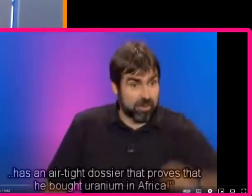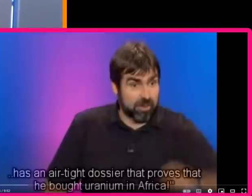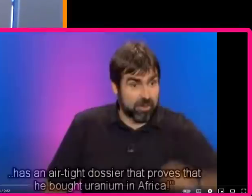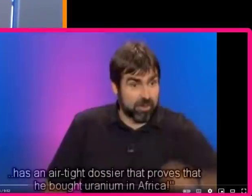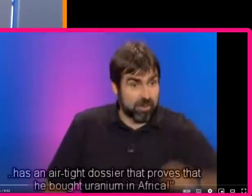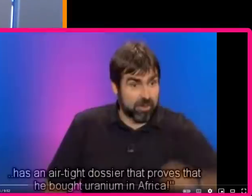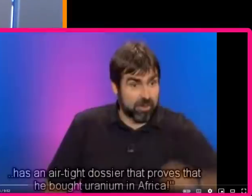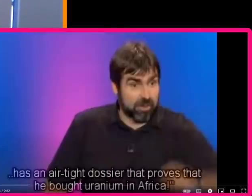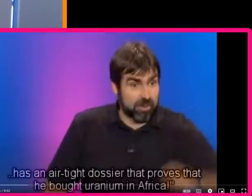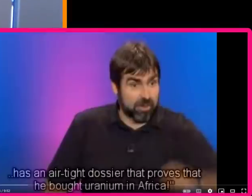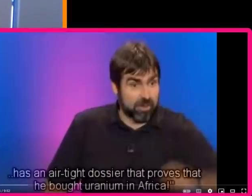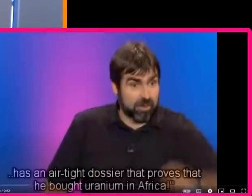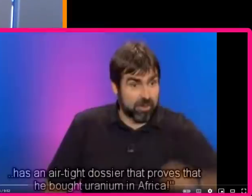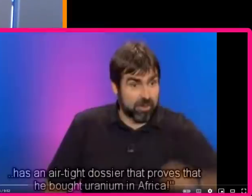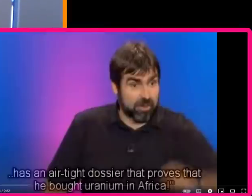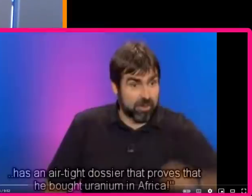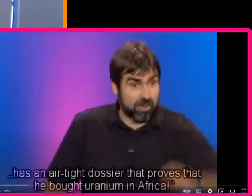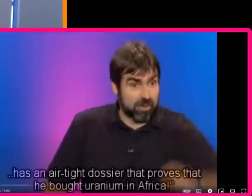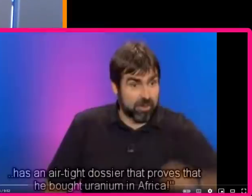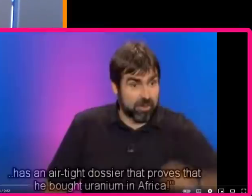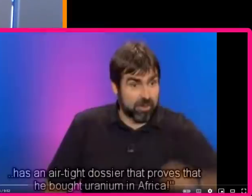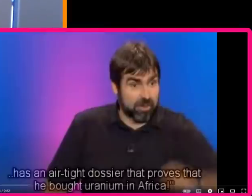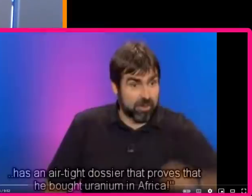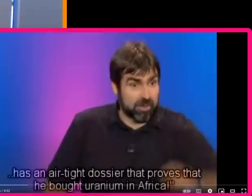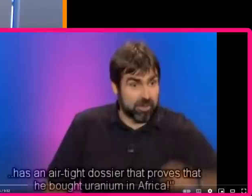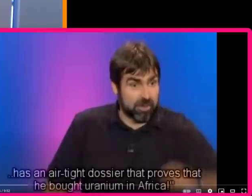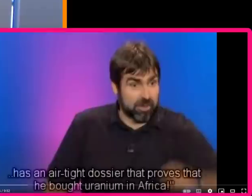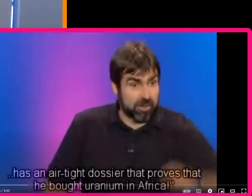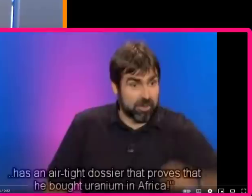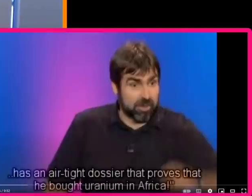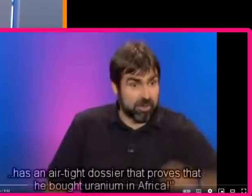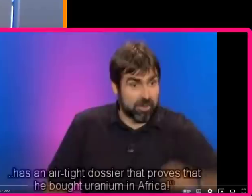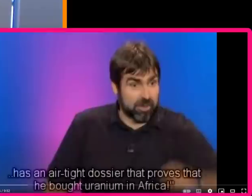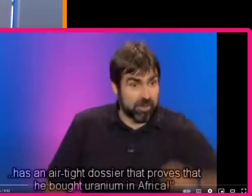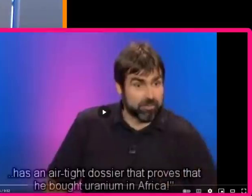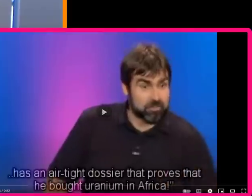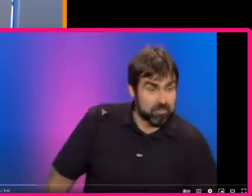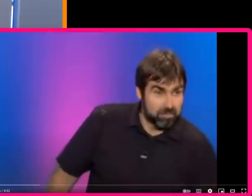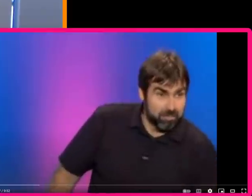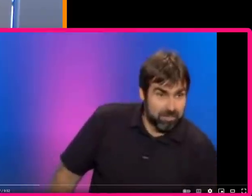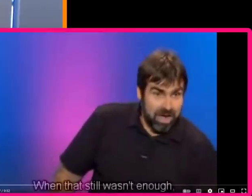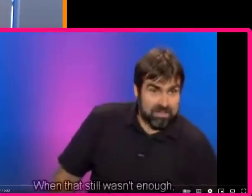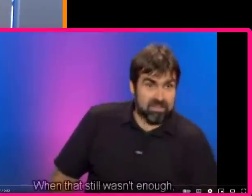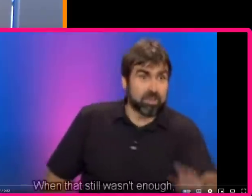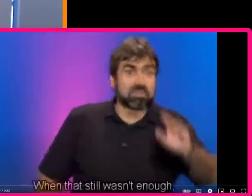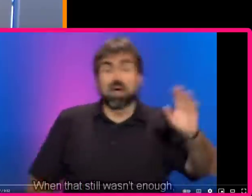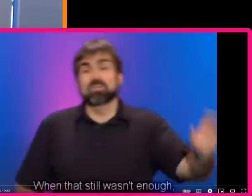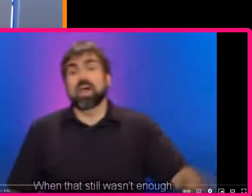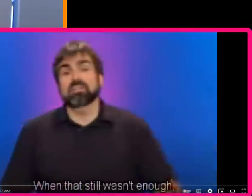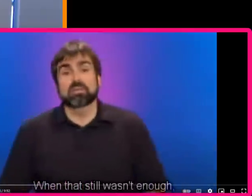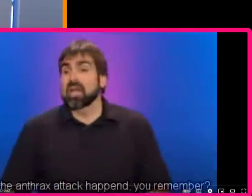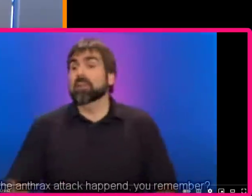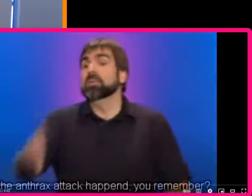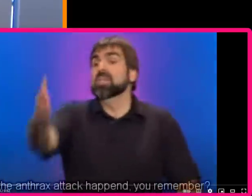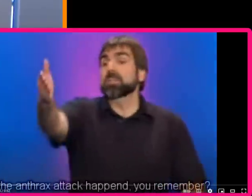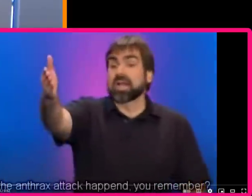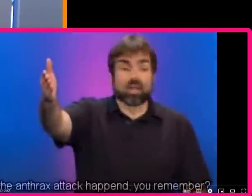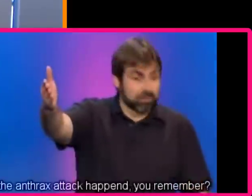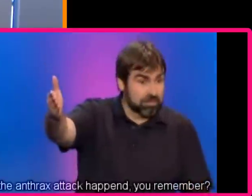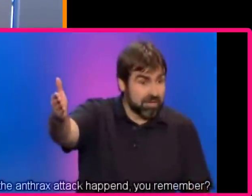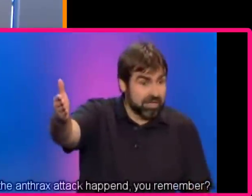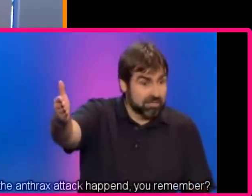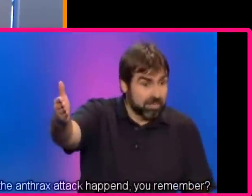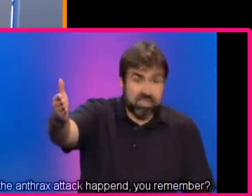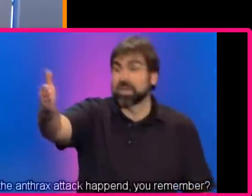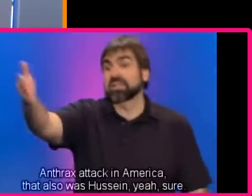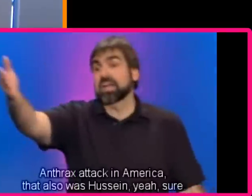sie ist klar sie müssen also immer noch nicht ausreichend da kamen die mädels von angriffe